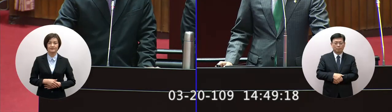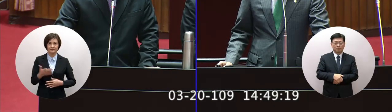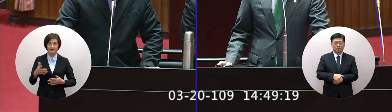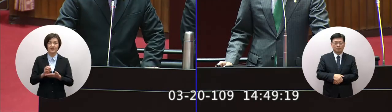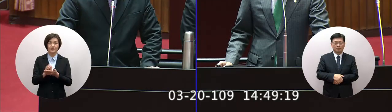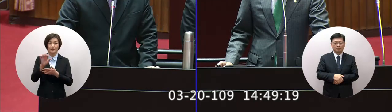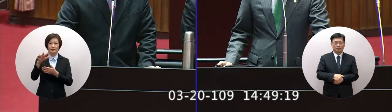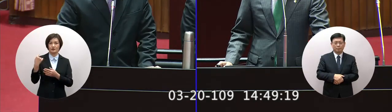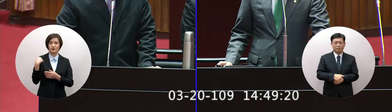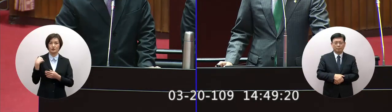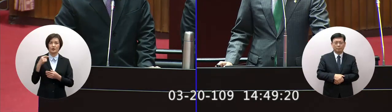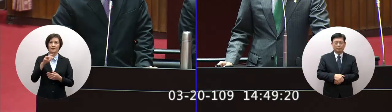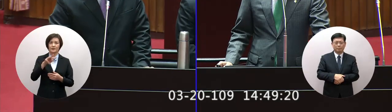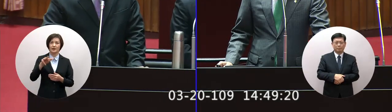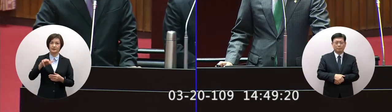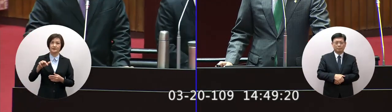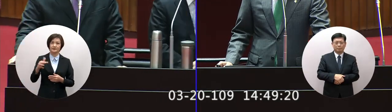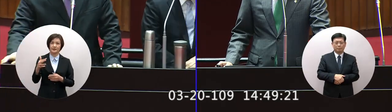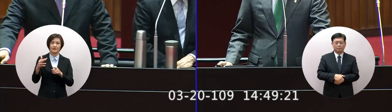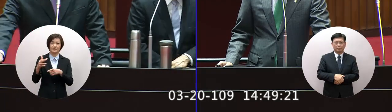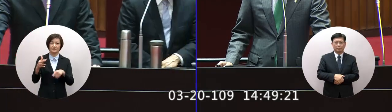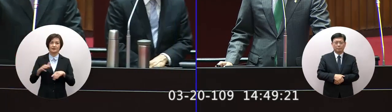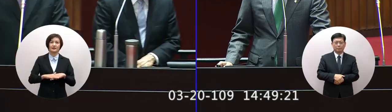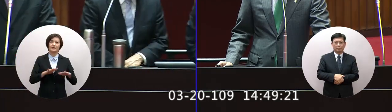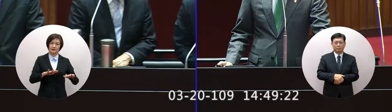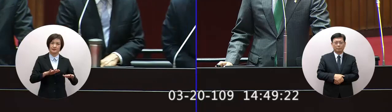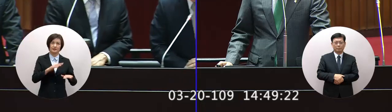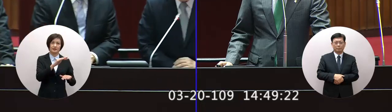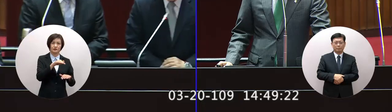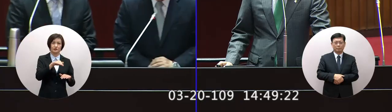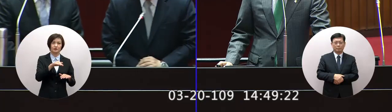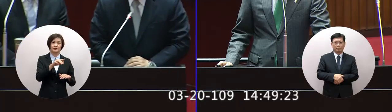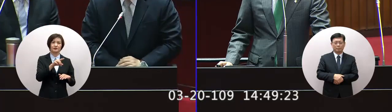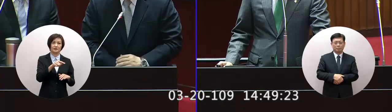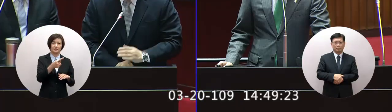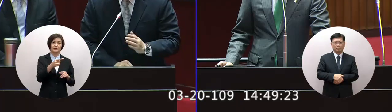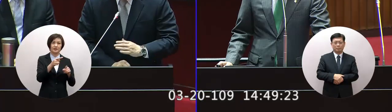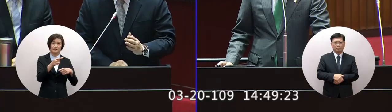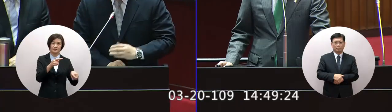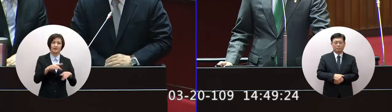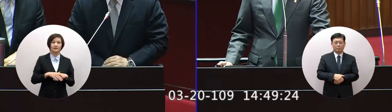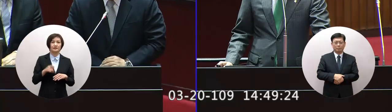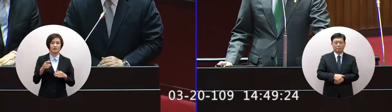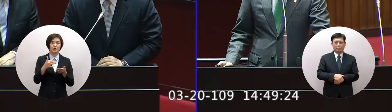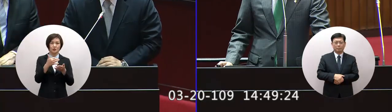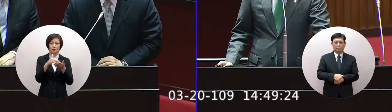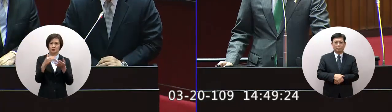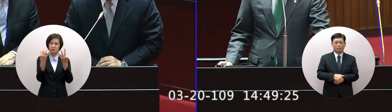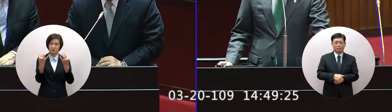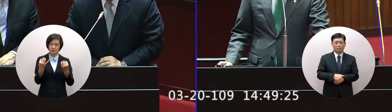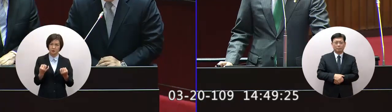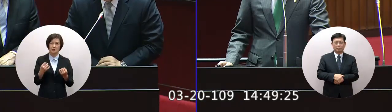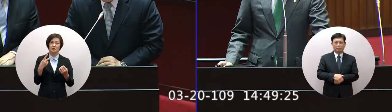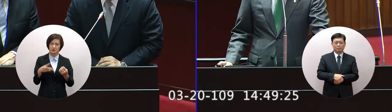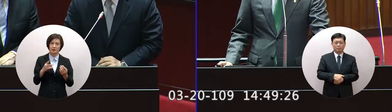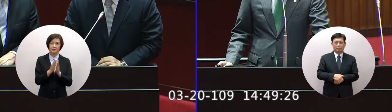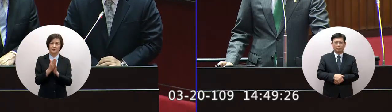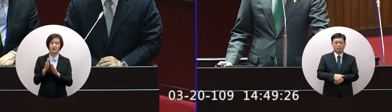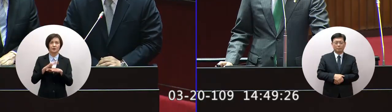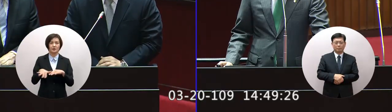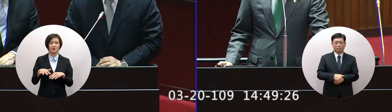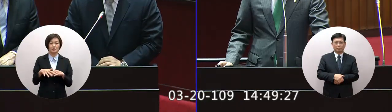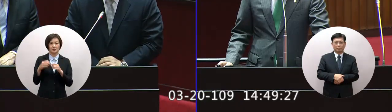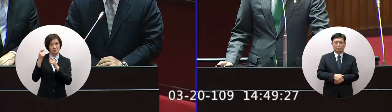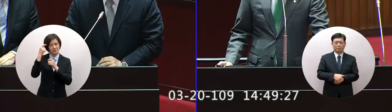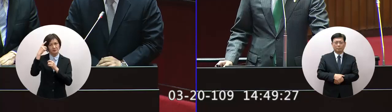报告，昨天是8800多人，那今天是9100多人，那这个数字当然也还会再变动，我们预计应该是这几